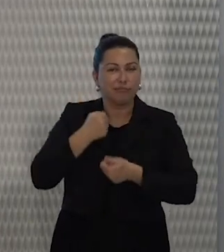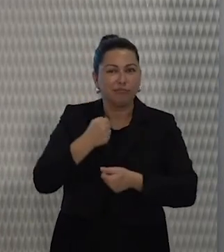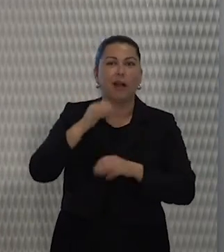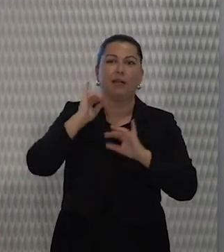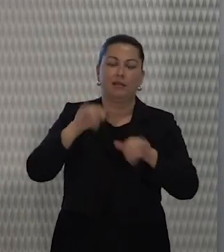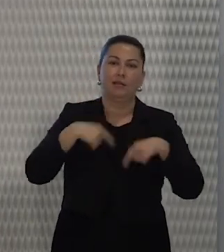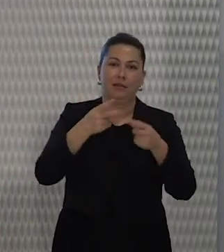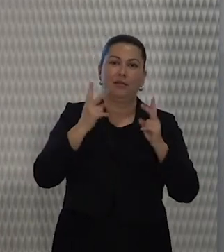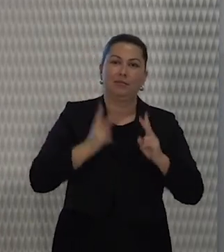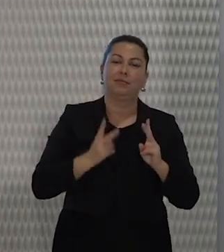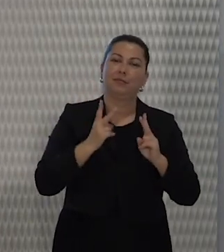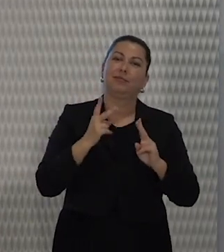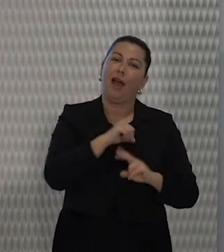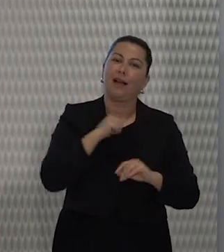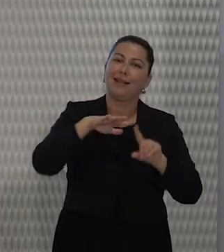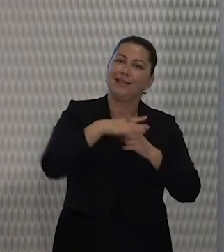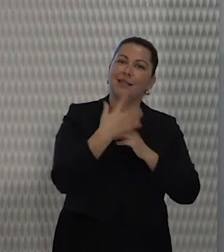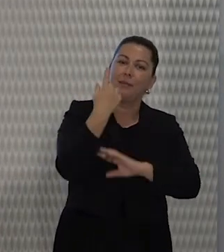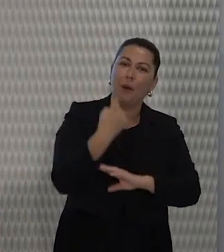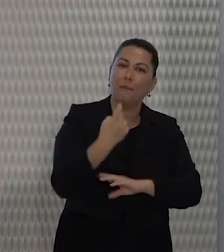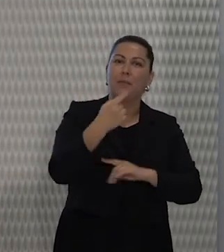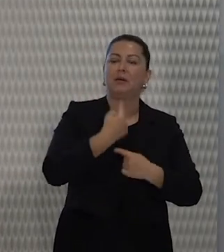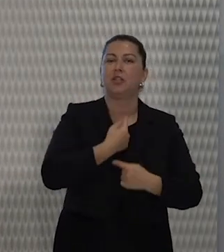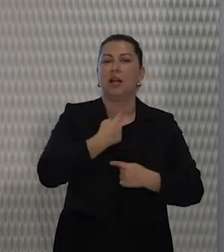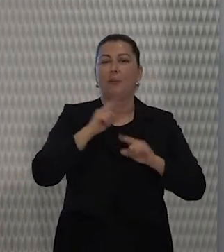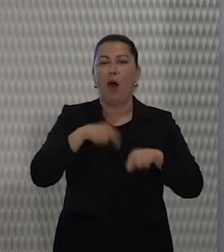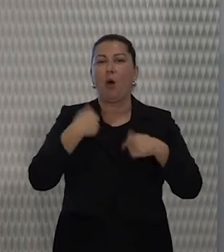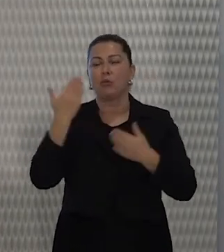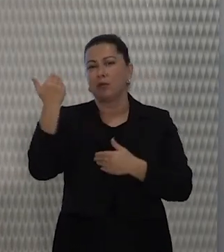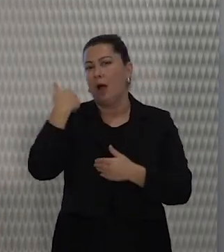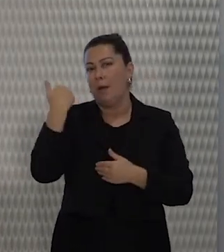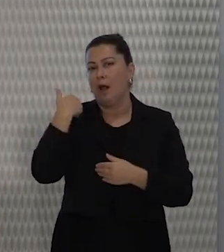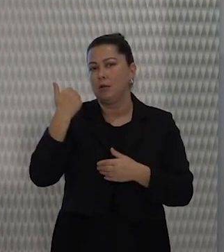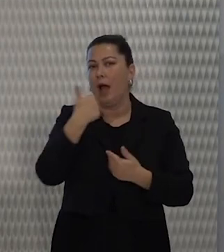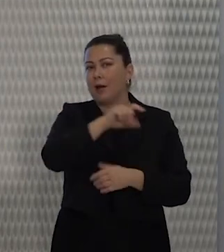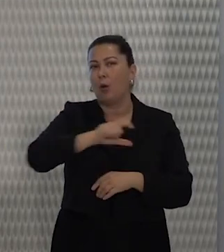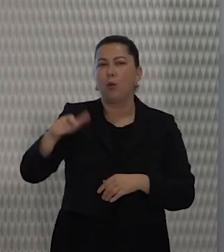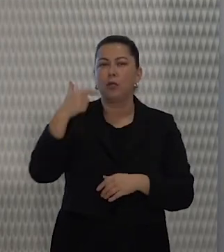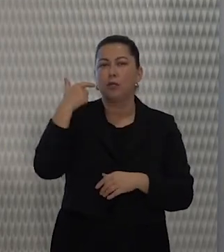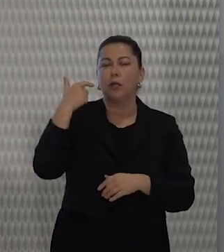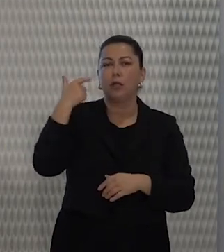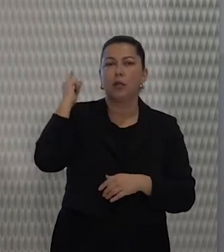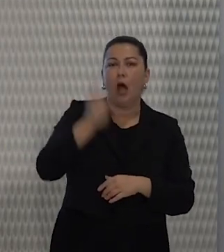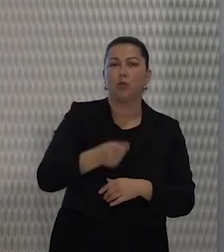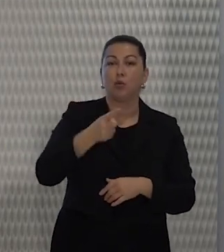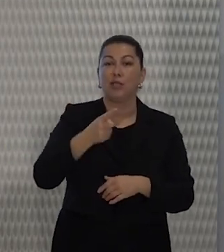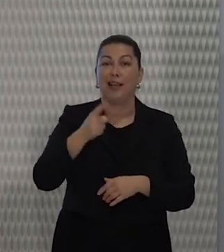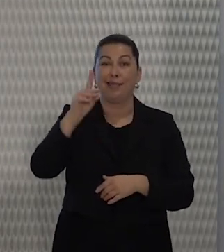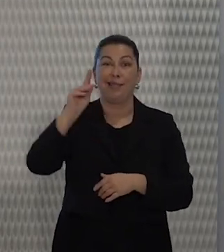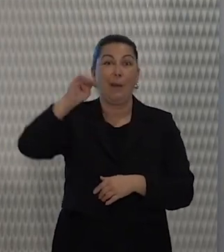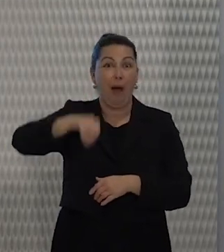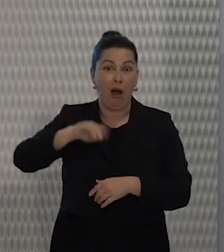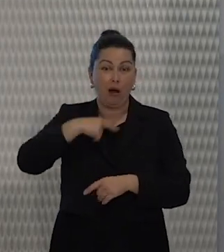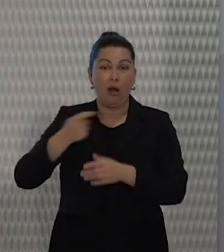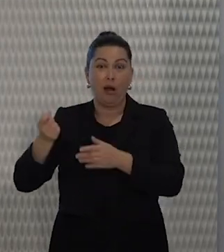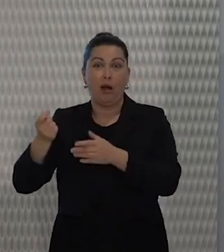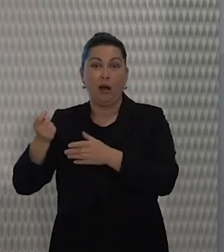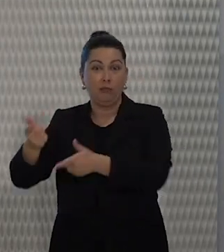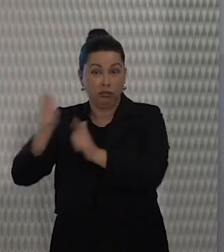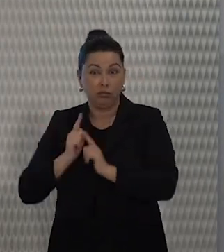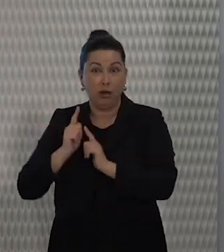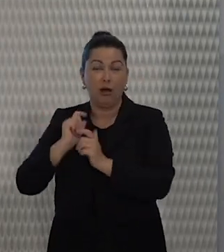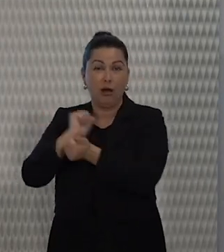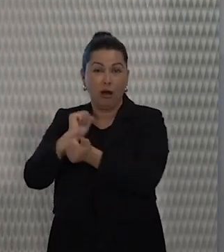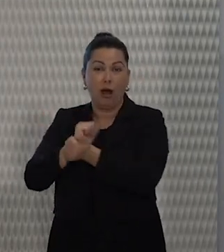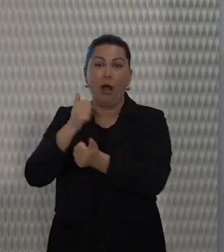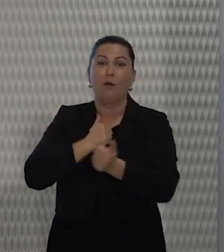eigenes Team gegründet, bin auf die Bank gegangen, habe damals 100.000 D-Mark aufgenommen, um einen LKW zu kaufen.